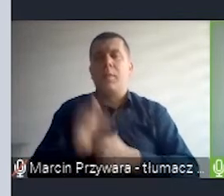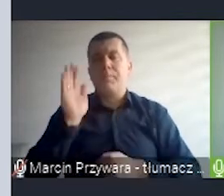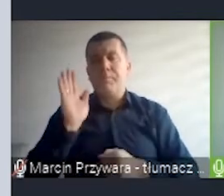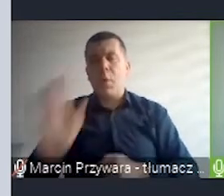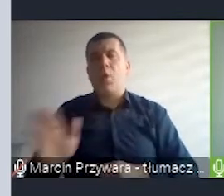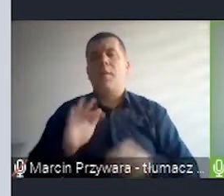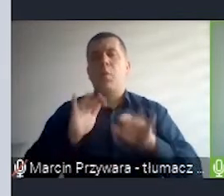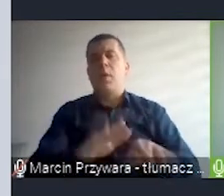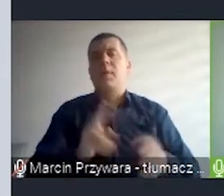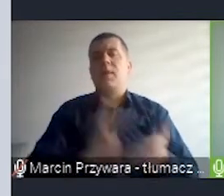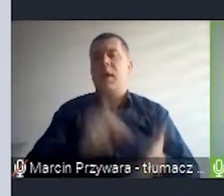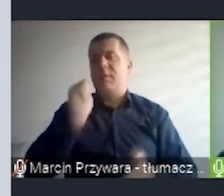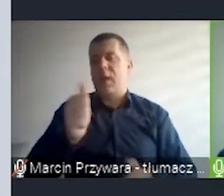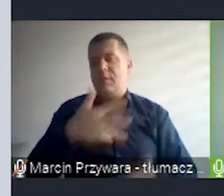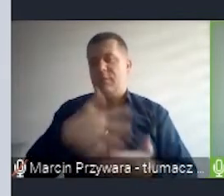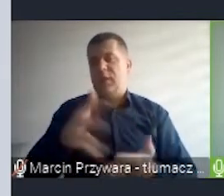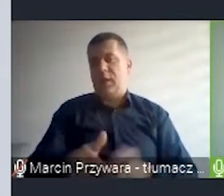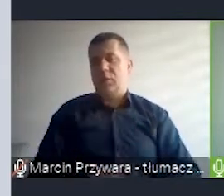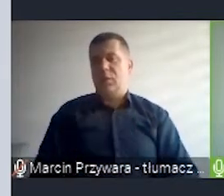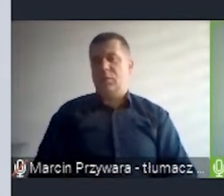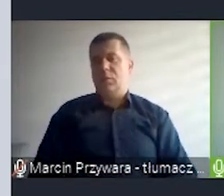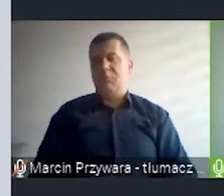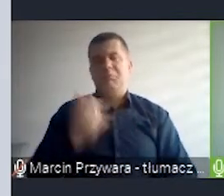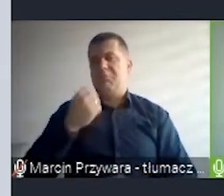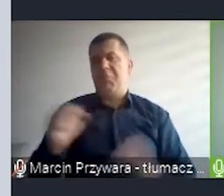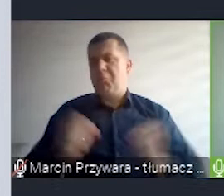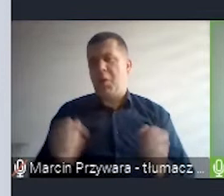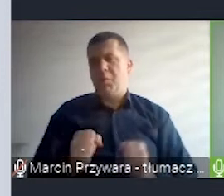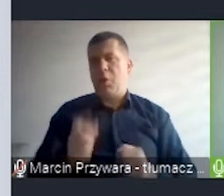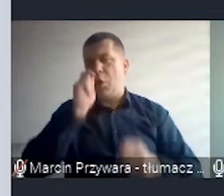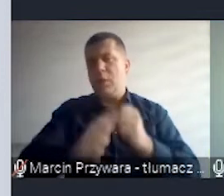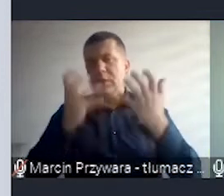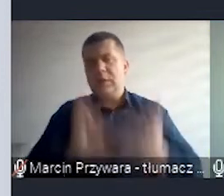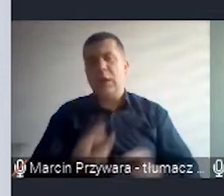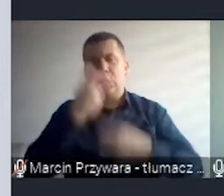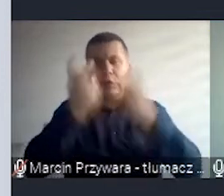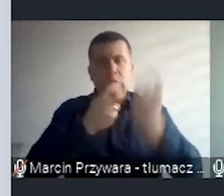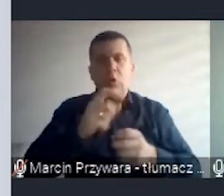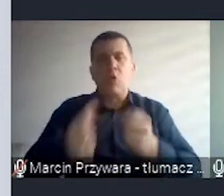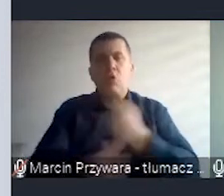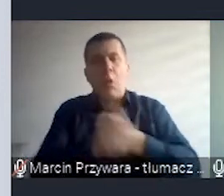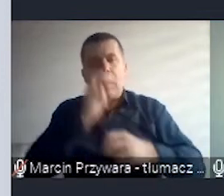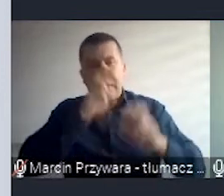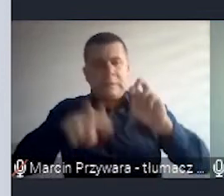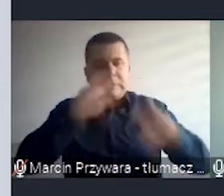wpływać na kwalifikowalność wydatków. Więc bez obaw to nie jest tak, że kontrola chce wam gdzieś grzebać po dokumentach